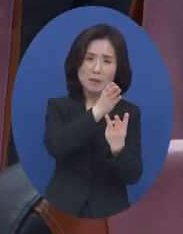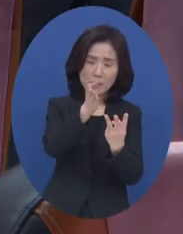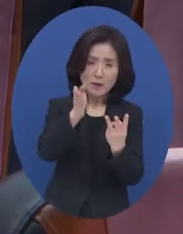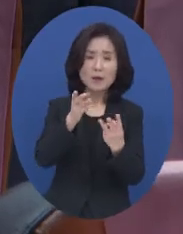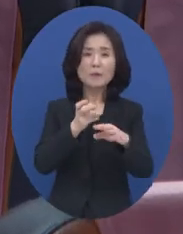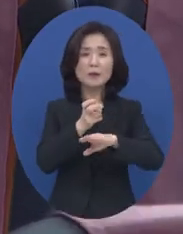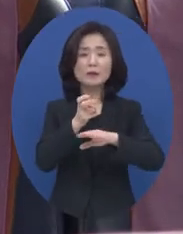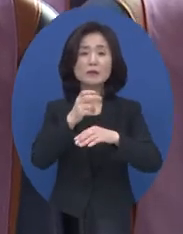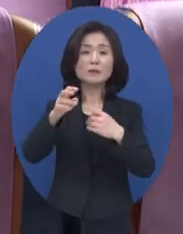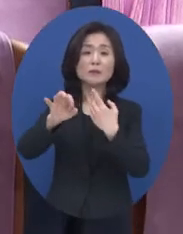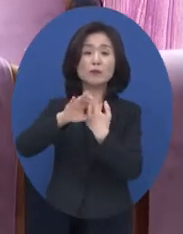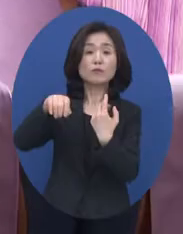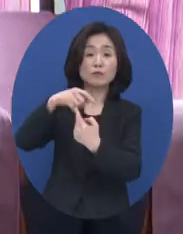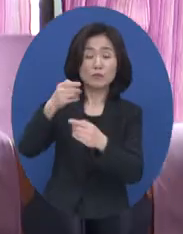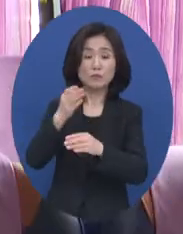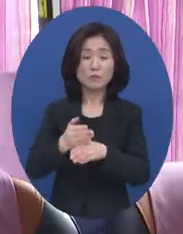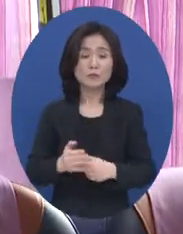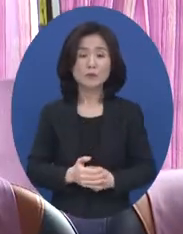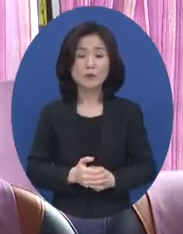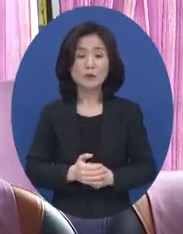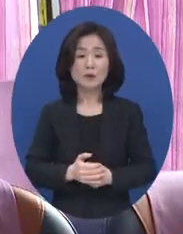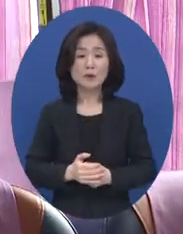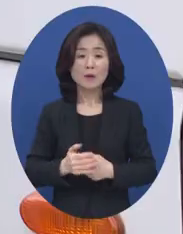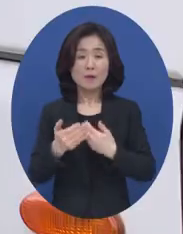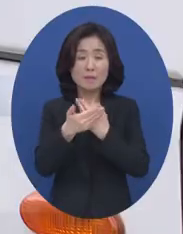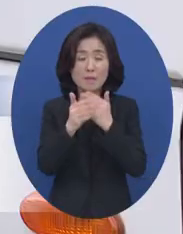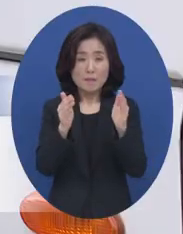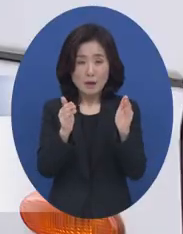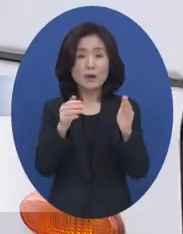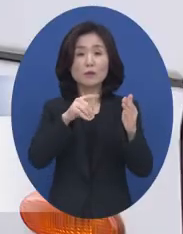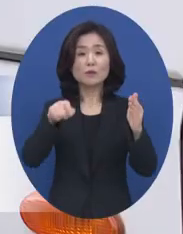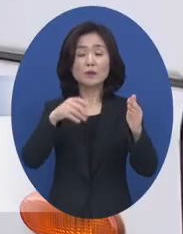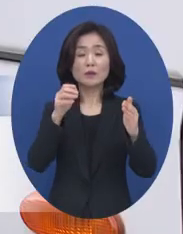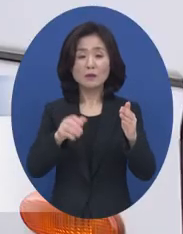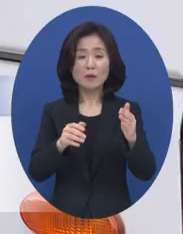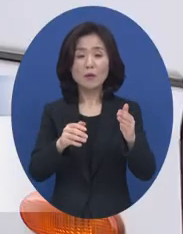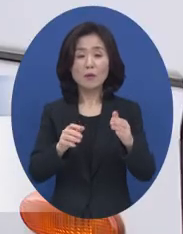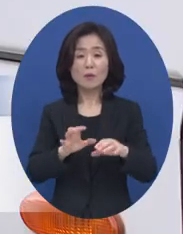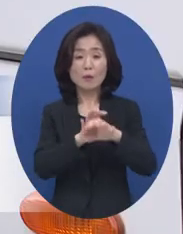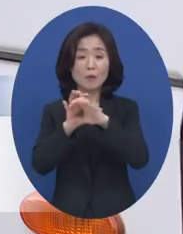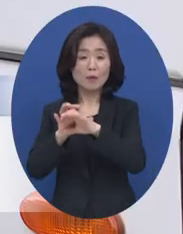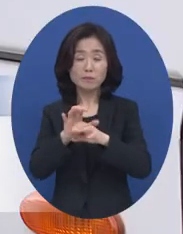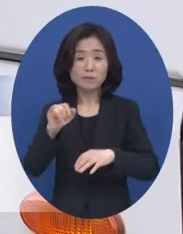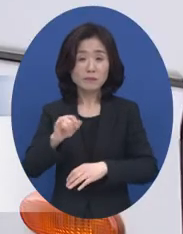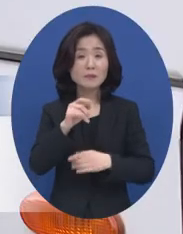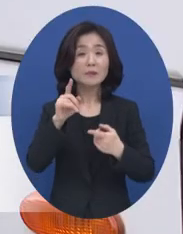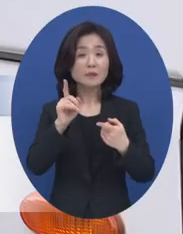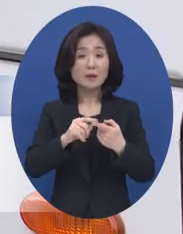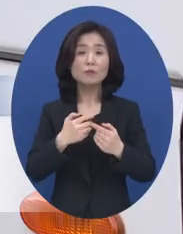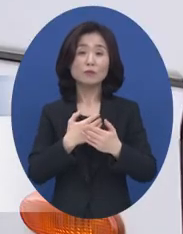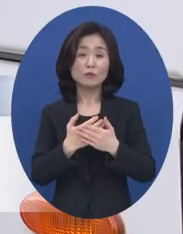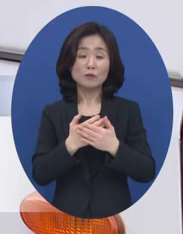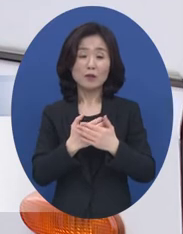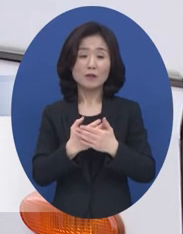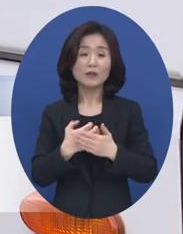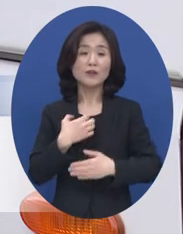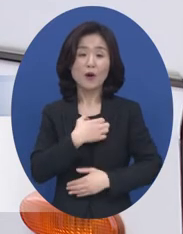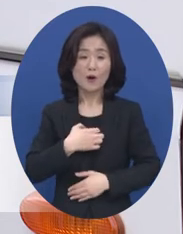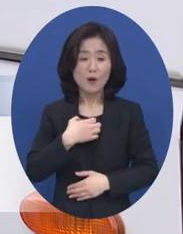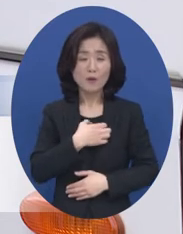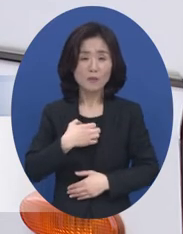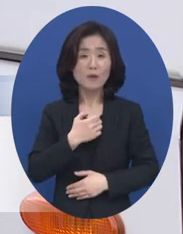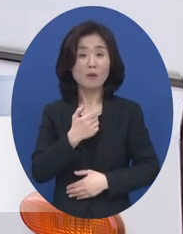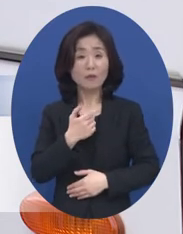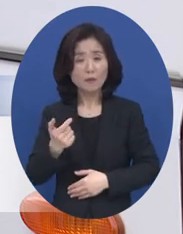등 3개 노선의 20대가 시범 운행 중입니다. 그 밀폐된 공간 속에서의 코로나 바이러스에 대한 그